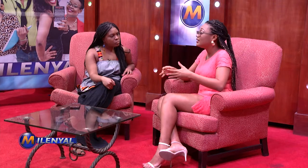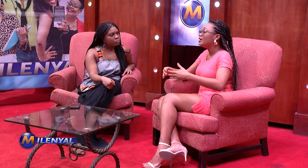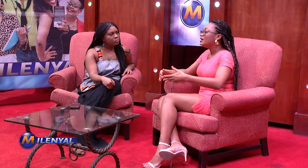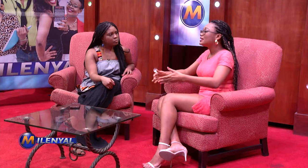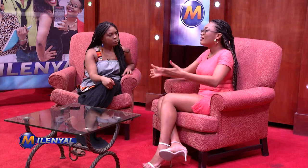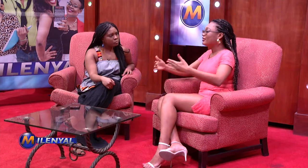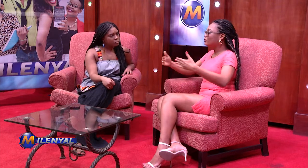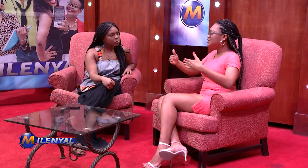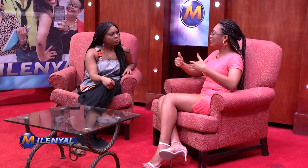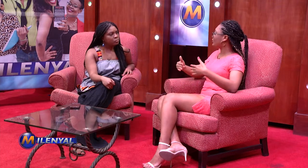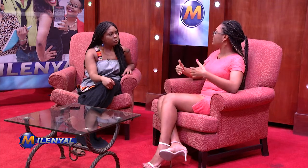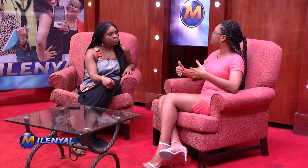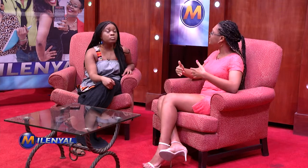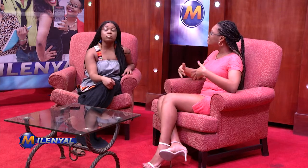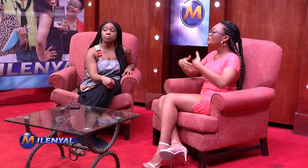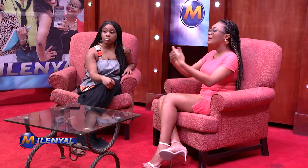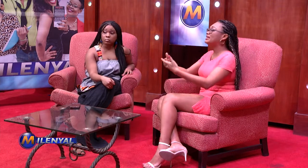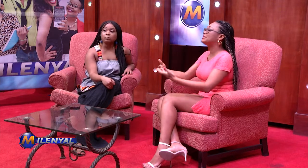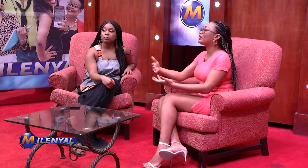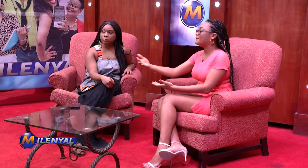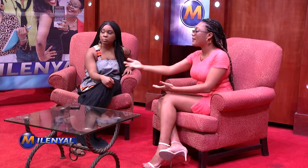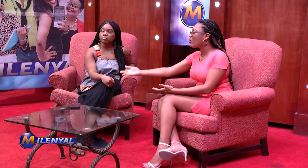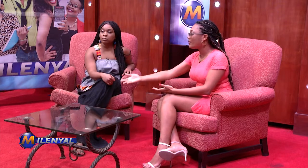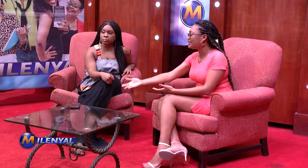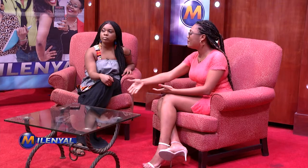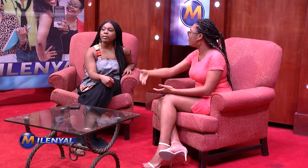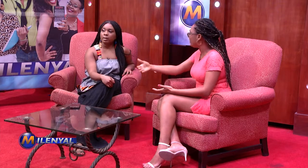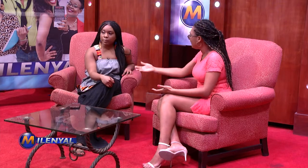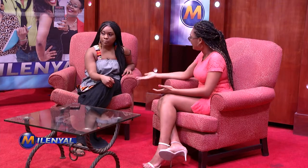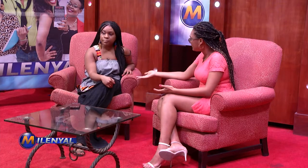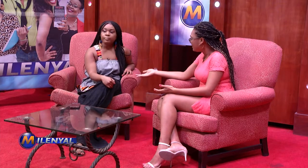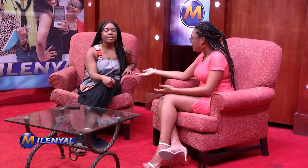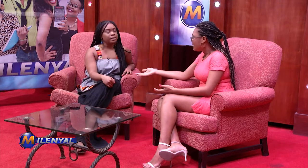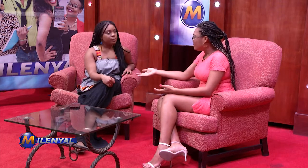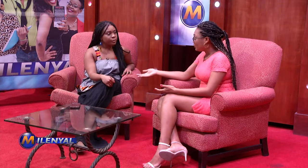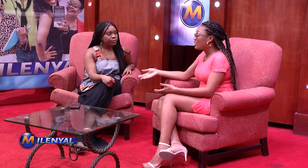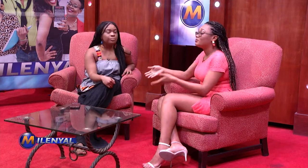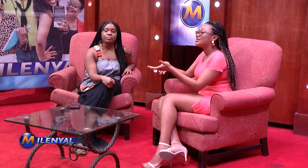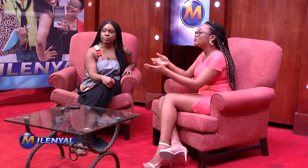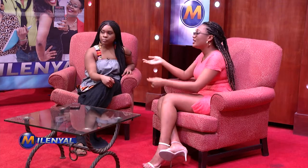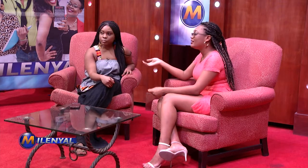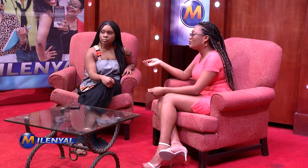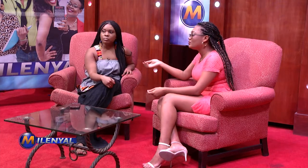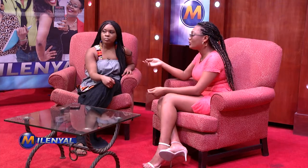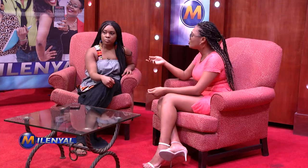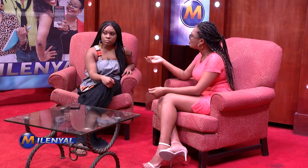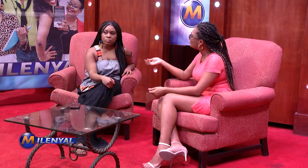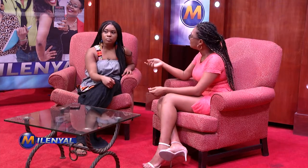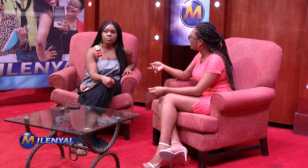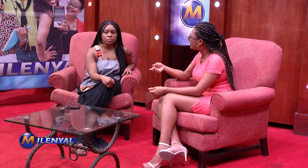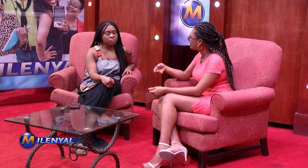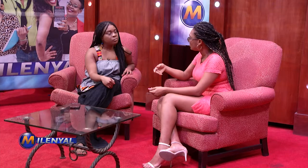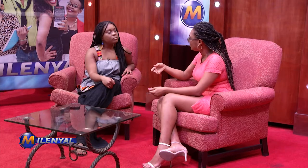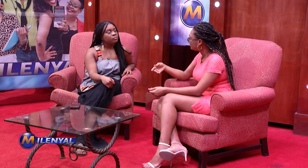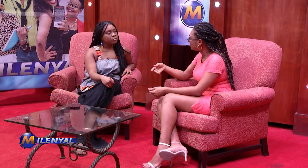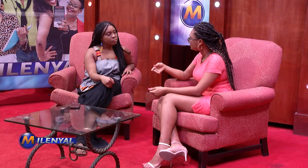mais qui pas voulu faire petit recul, et puis qui dit ok, bon m'accompagner, bon me faire pépinière. Très important. Voilà. Par exemple, j'ai reçu Jean Roosevelt